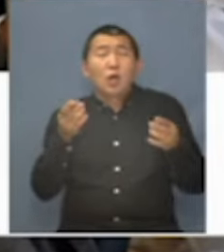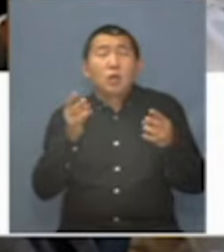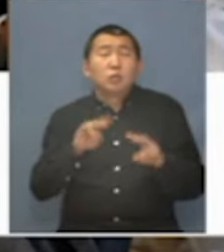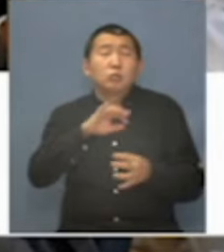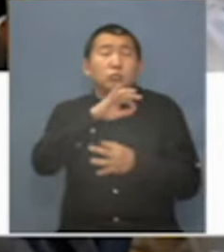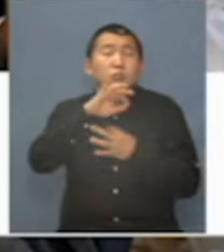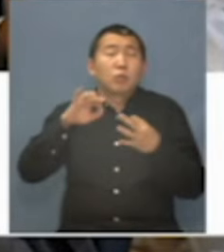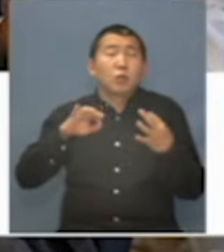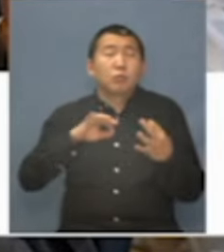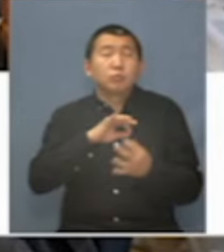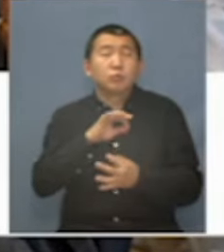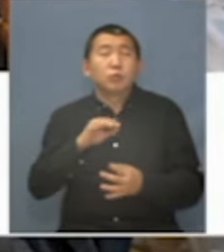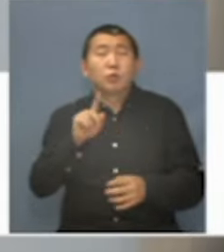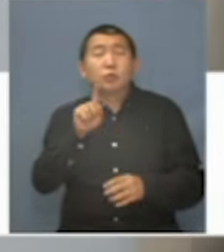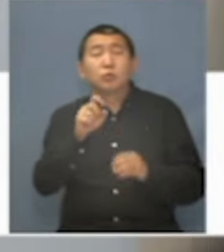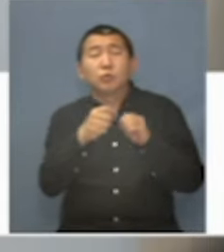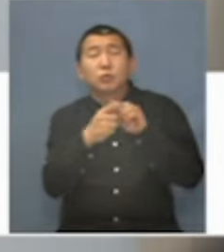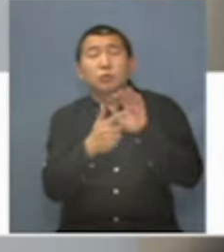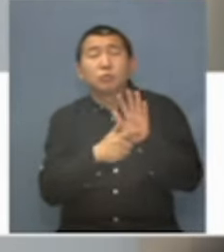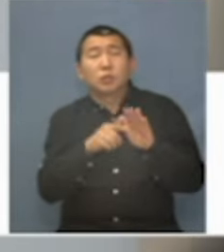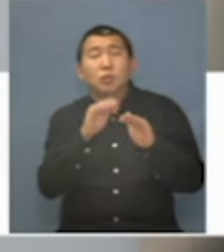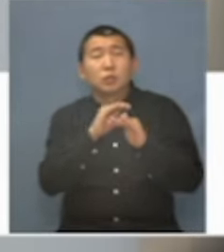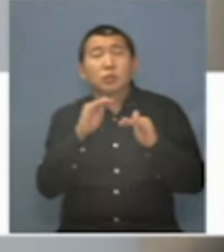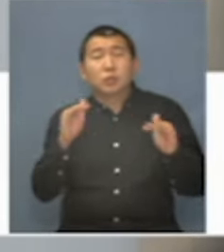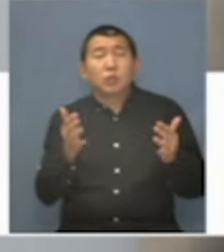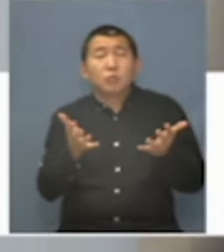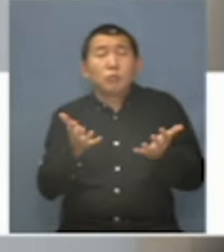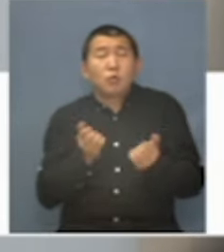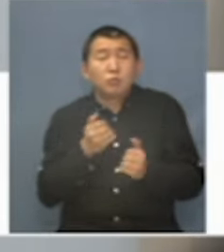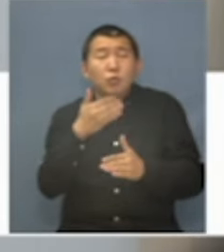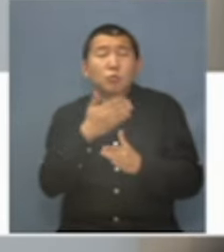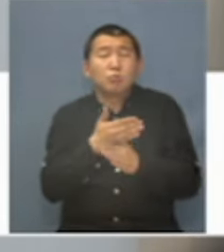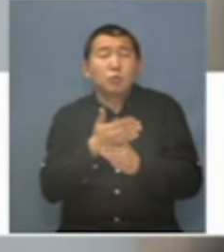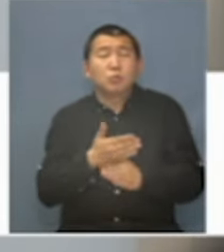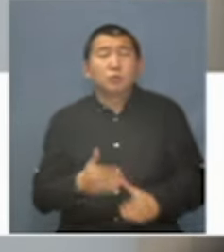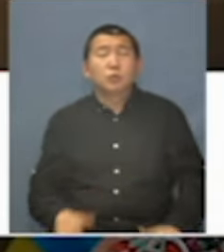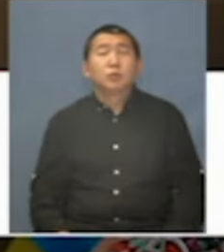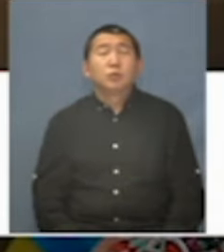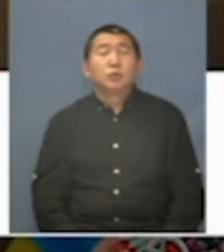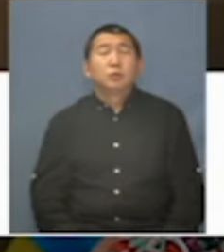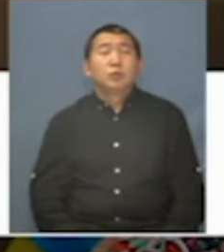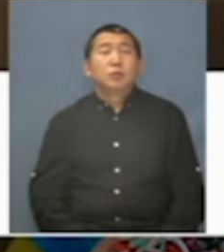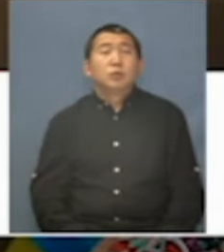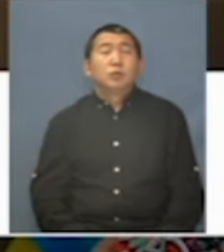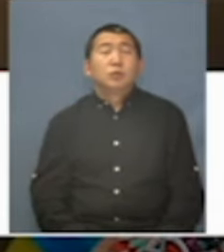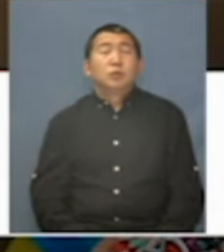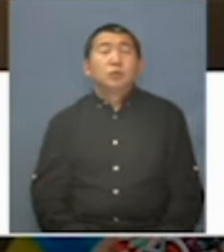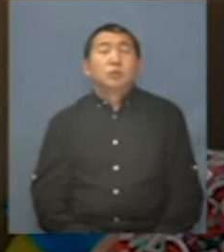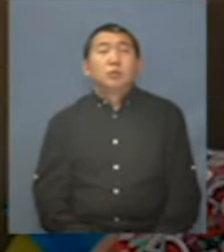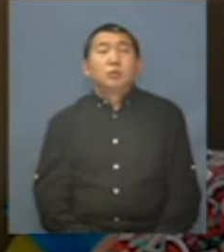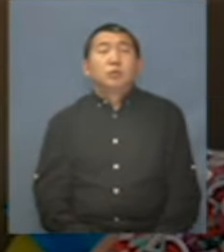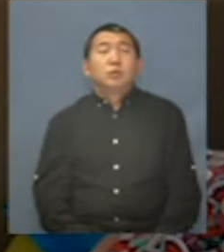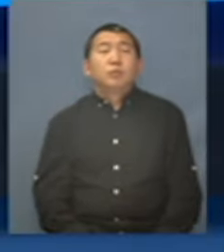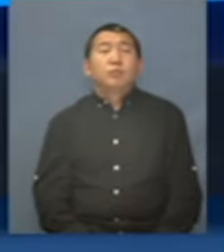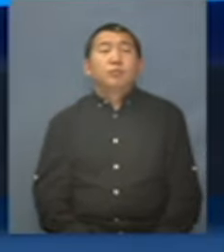на сегодняшний день 117 ребят получили помощь в рамках проекта. Алия Симбинова, Максат Нигметов, Алтай Акпарат.